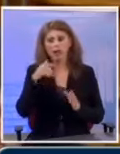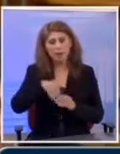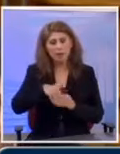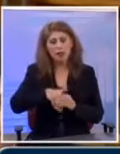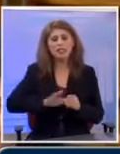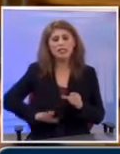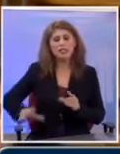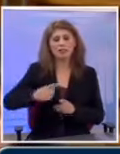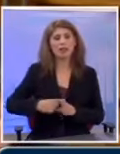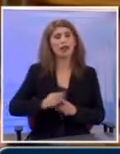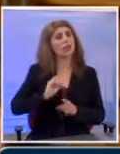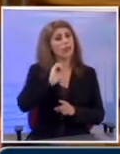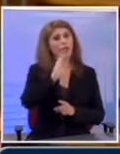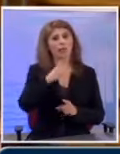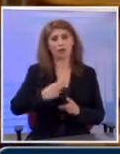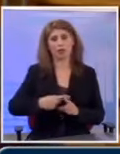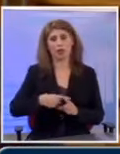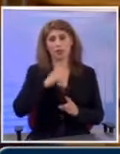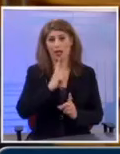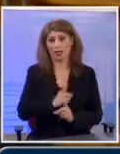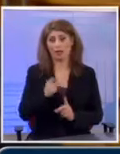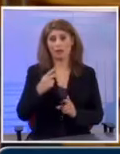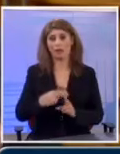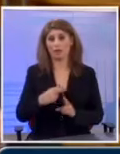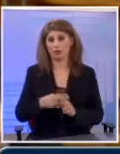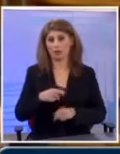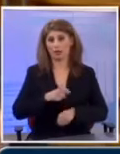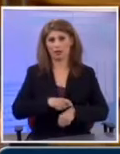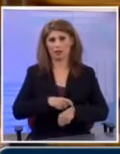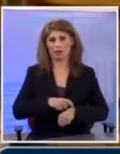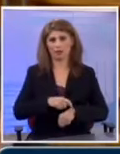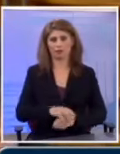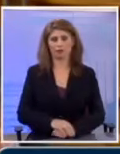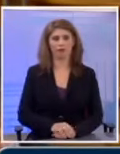μέσα. Και ιδίως σε μια κρίσιμη στιγμή.